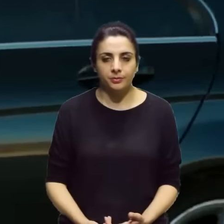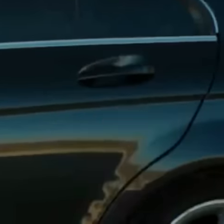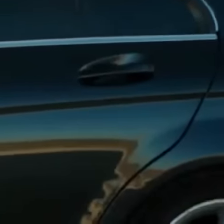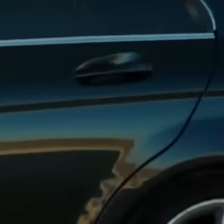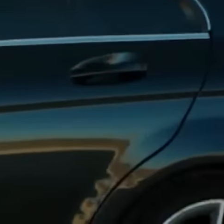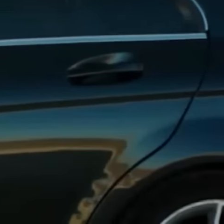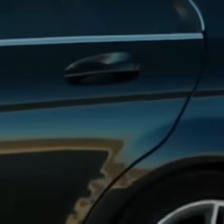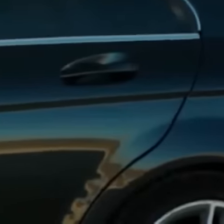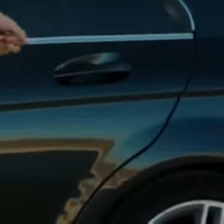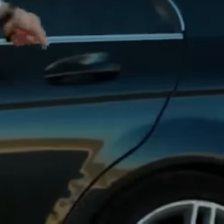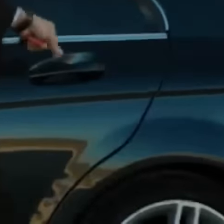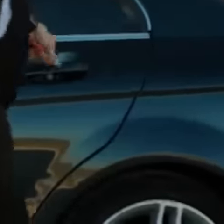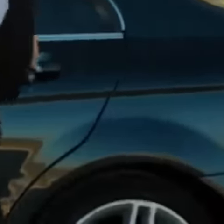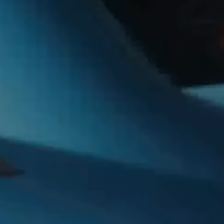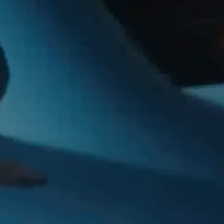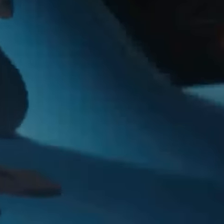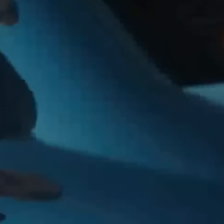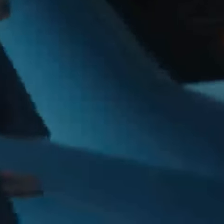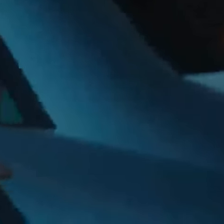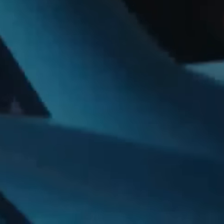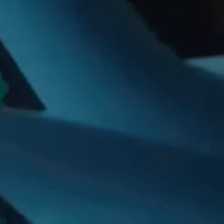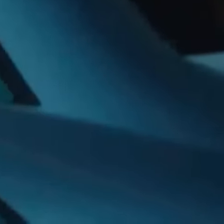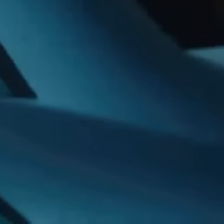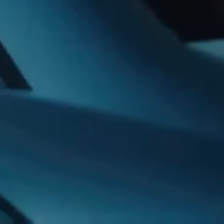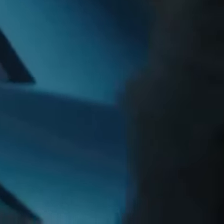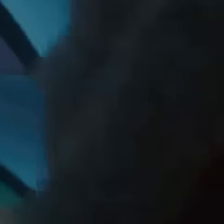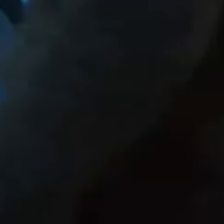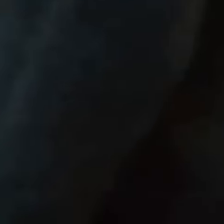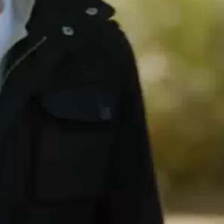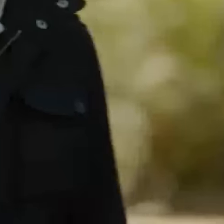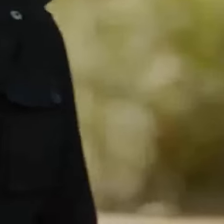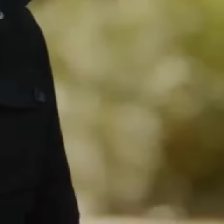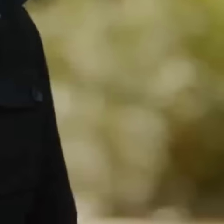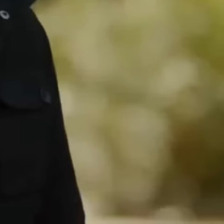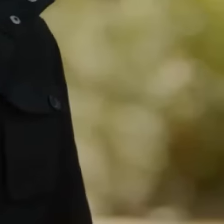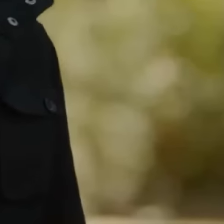Seyno arabada bekliyor. Akif kapısını açıp aşağı indi.